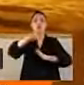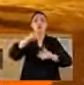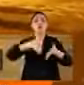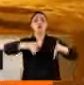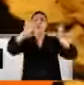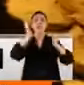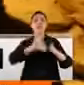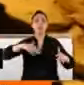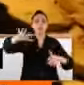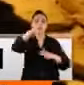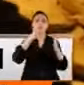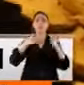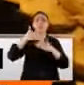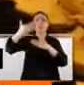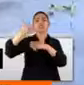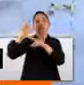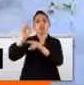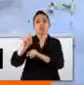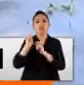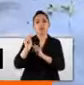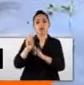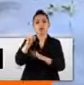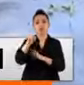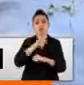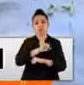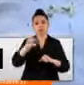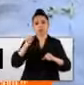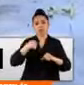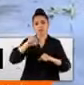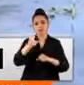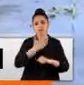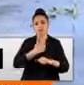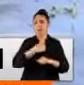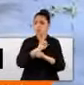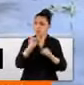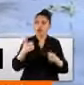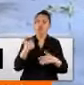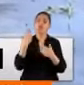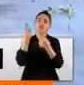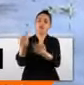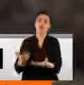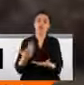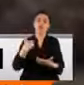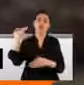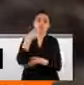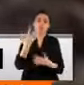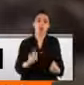sakinleri geceyi dışarıda geçirmek zorunda kaldı. Mağduriyet tamamen bize ait olduğu için her türlü zararlarını karşılamak için elimizden geleni yapacağız firma